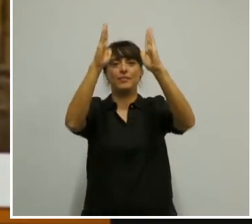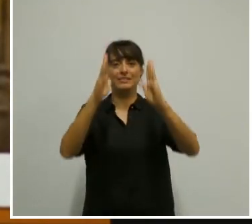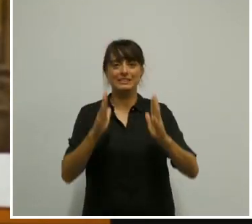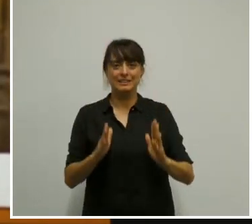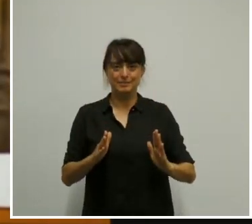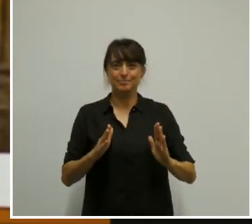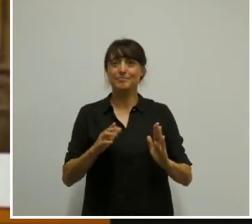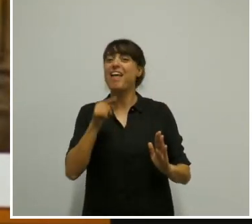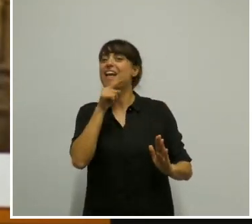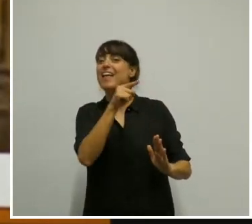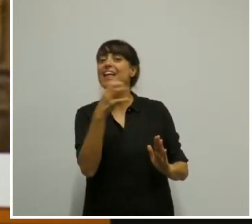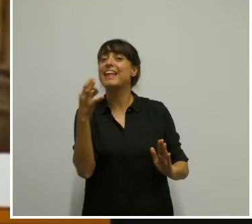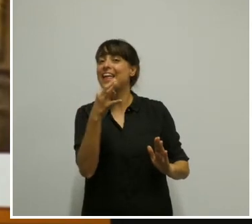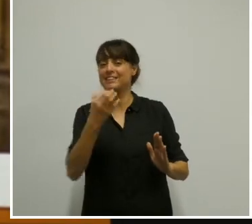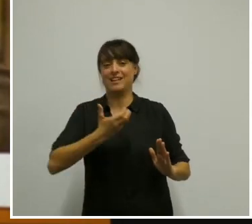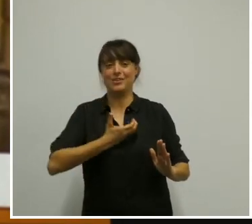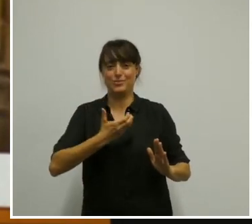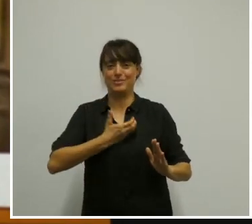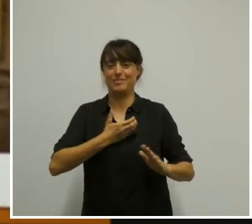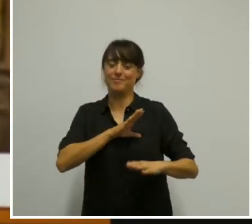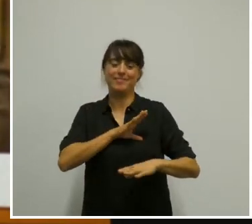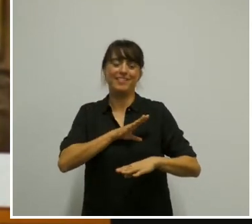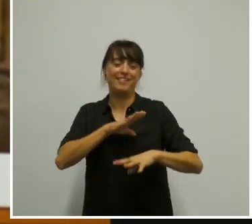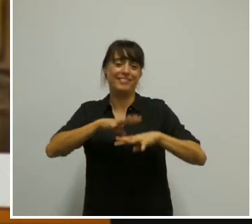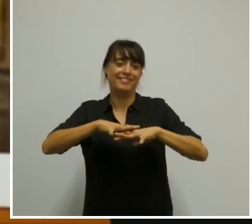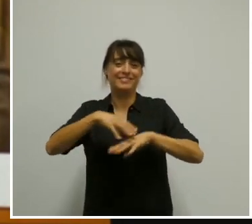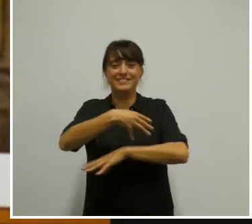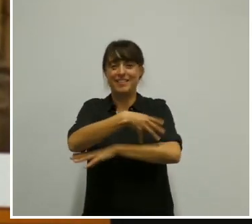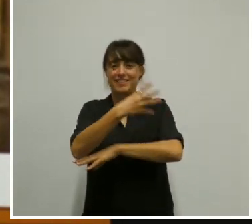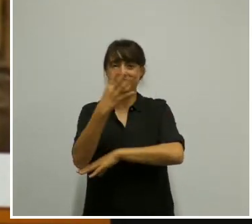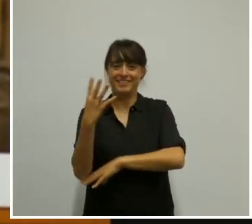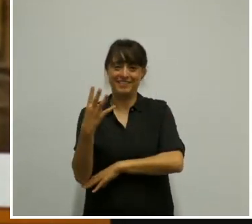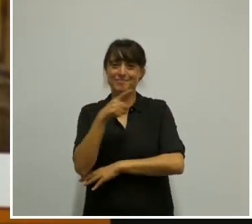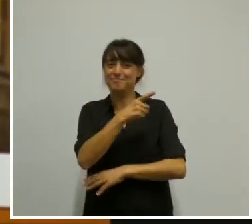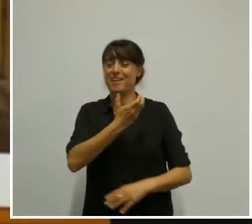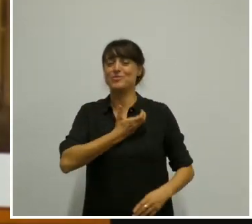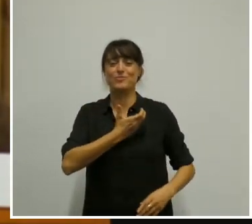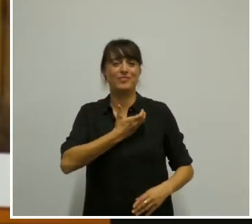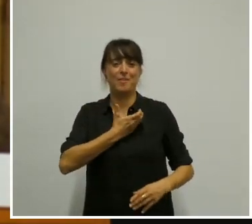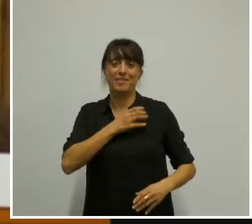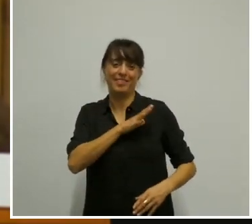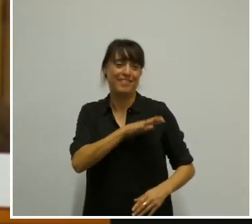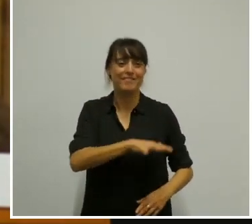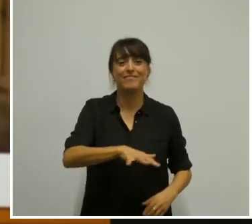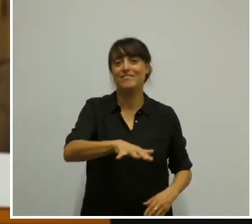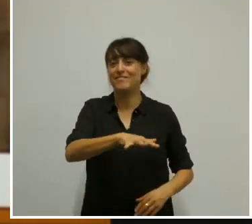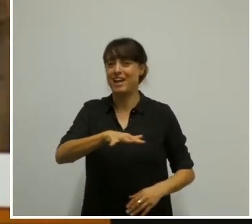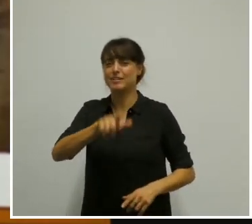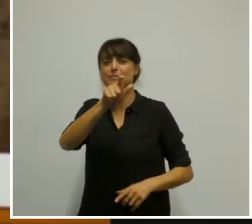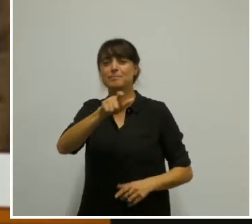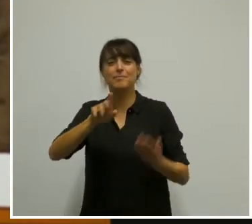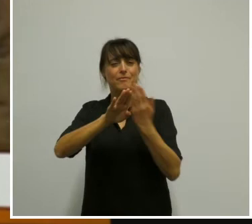Això és la seu del districte de Sant Martí, la seu dels nostres barris i un espai de servei al veïnat.